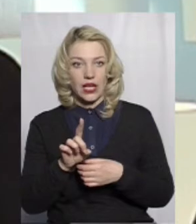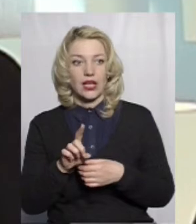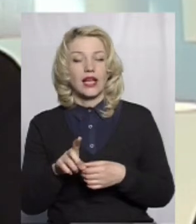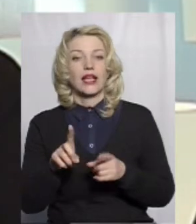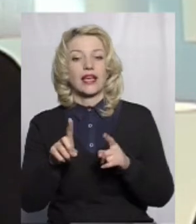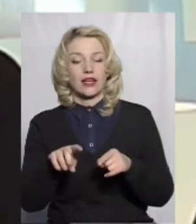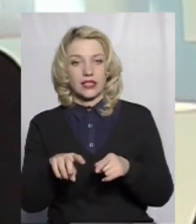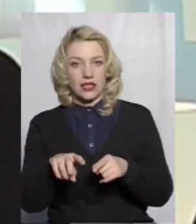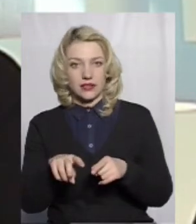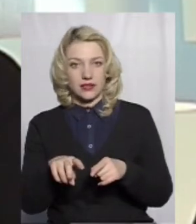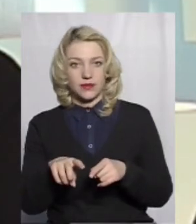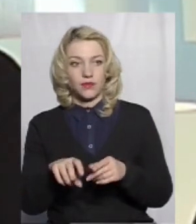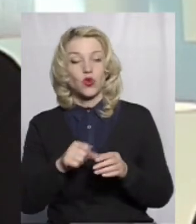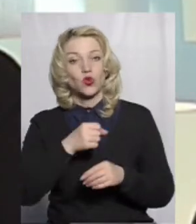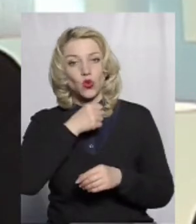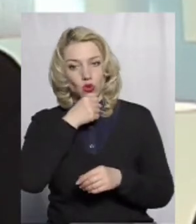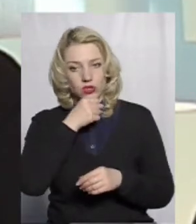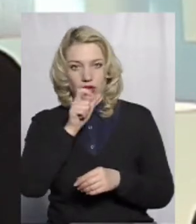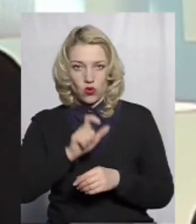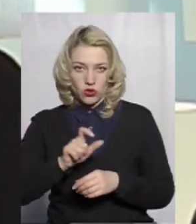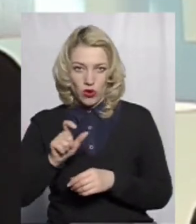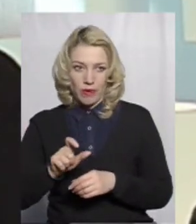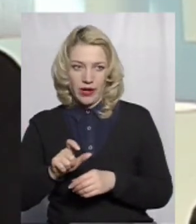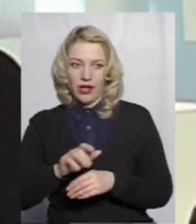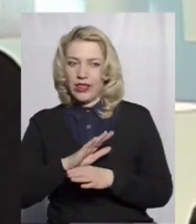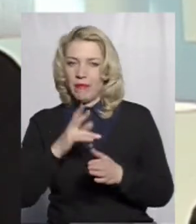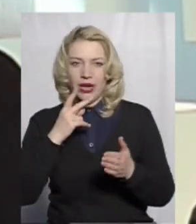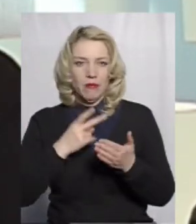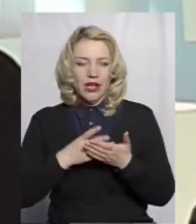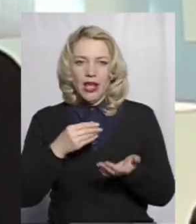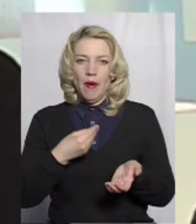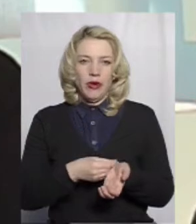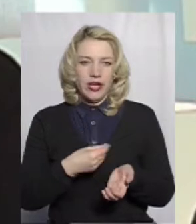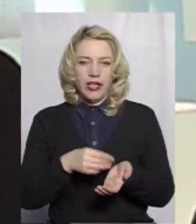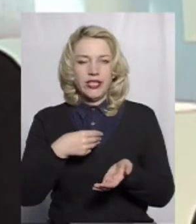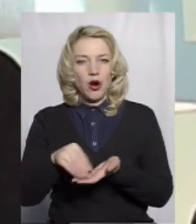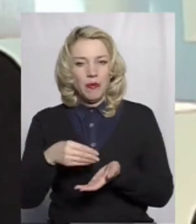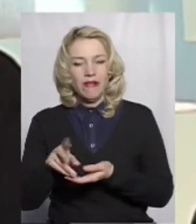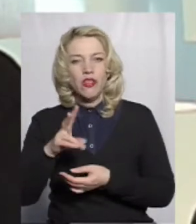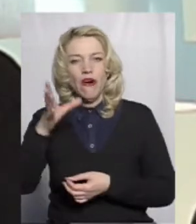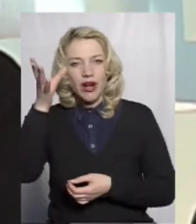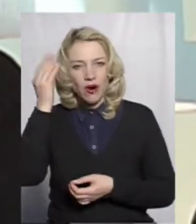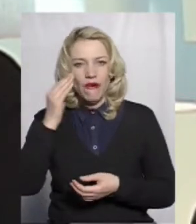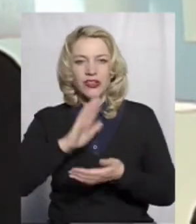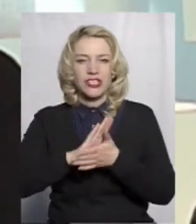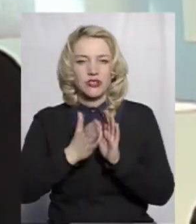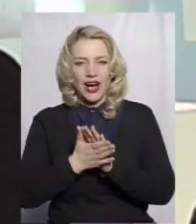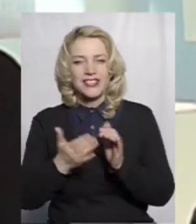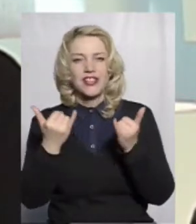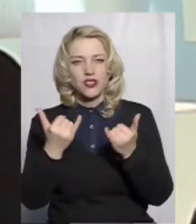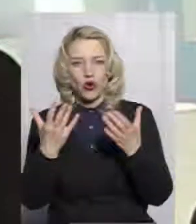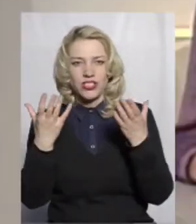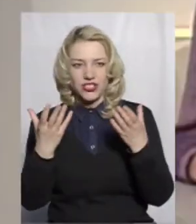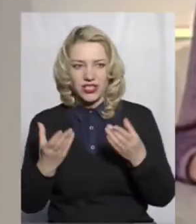якраз дорослі особи не передбачені на бюджетні закупівлі. Але враховуючи ситуацію, на сьогоднішній